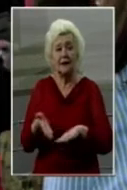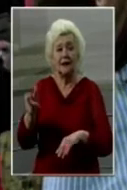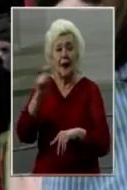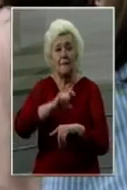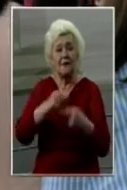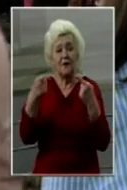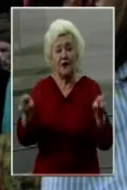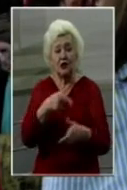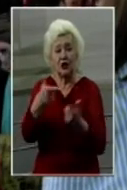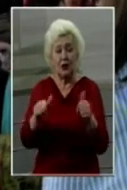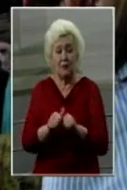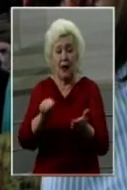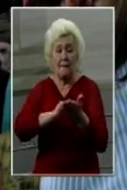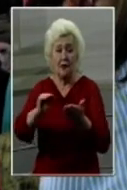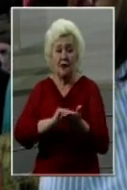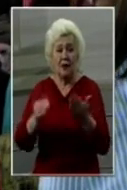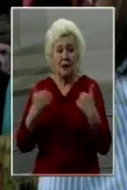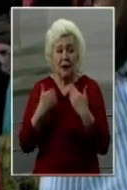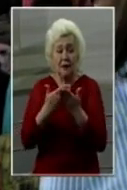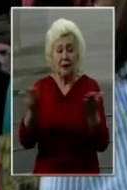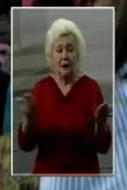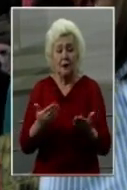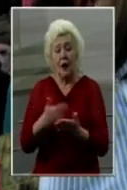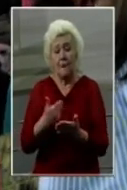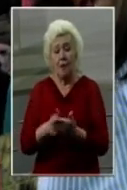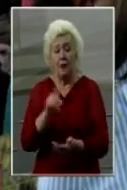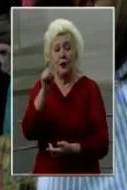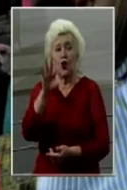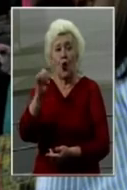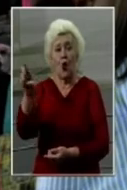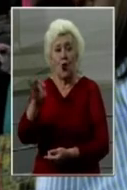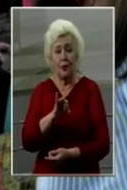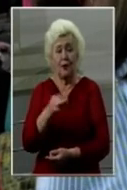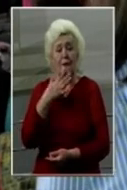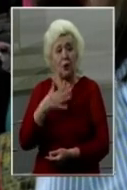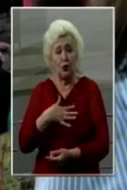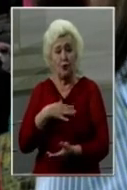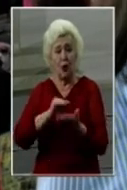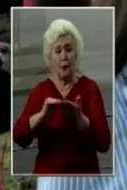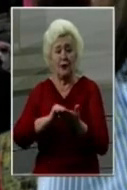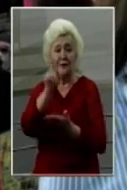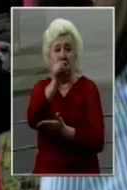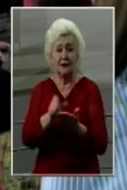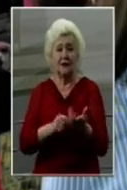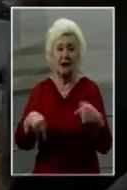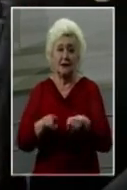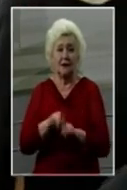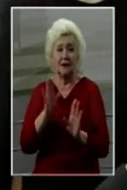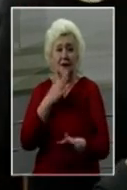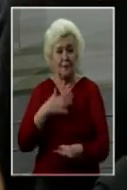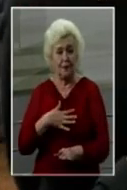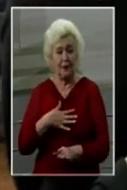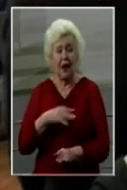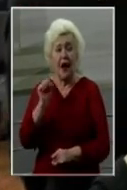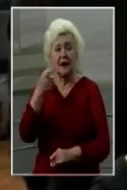місто. Письменництво для мене, мабуть, хобі. Я ще полюбляю писати вірші, але це все таки хобі.